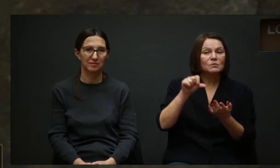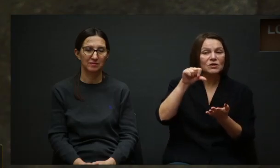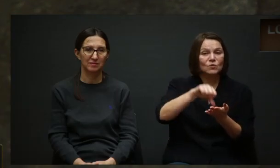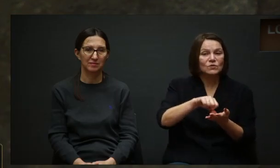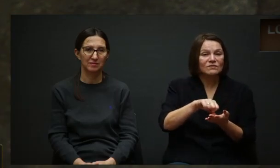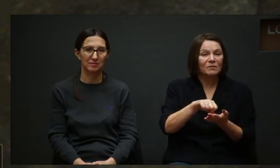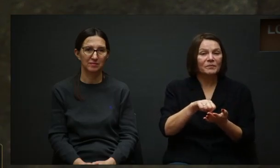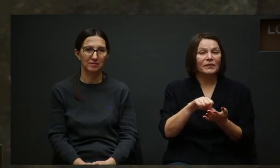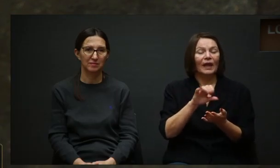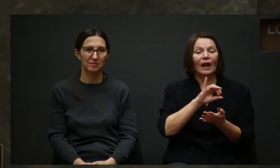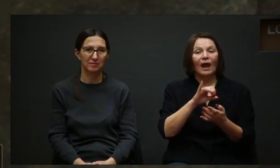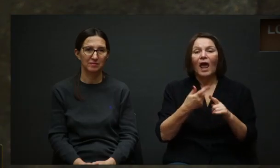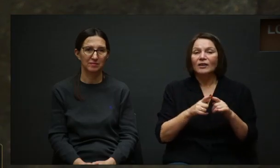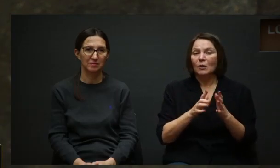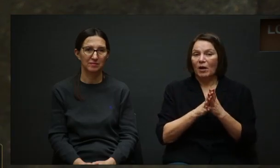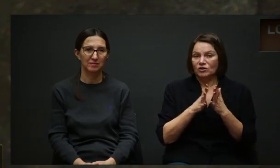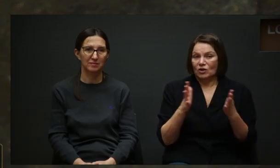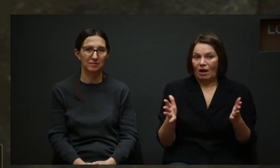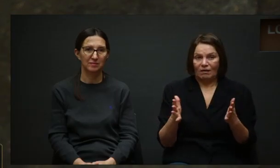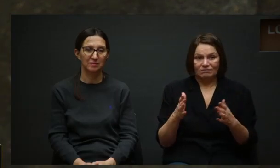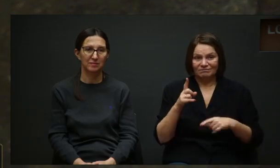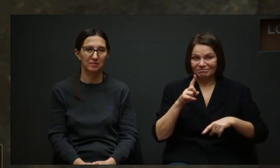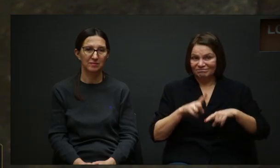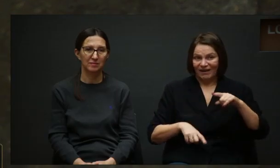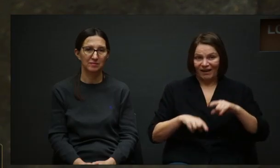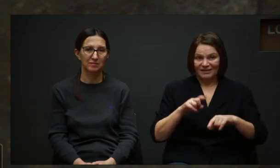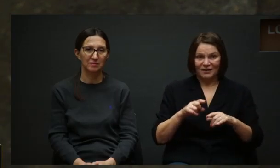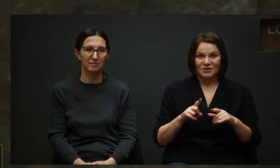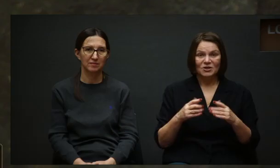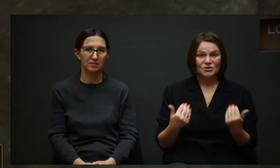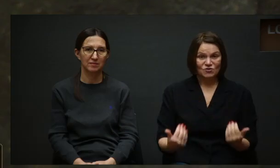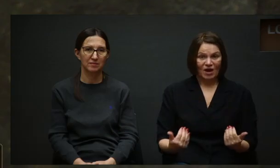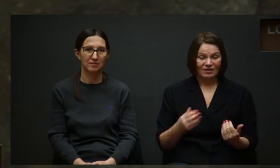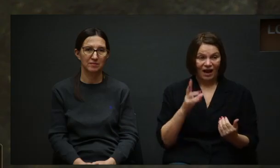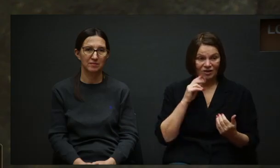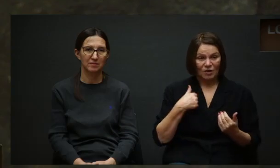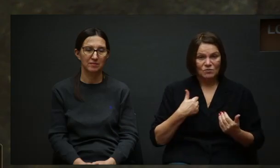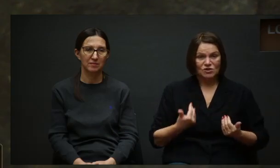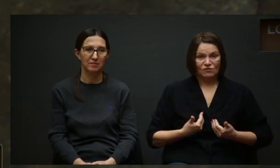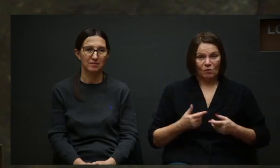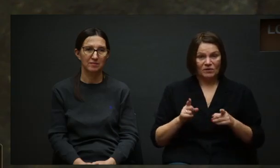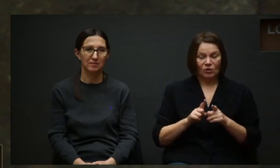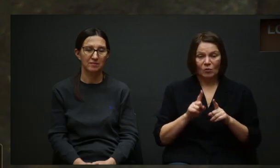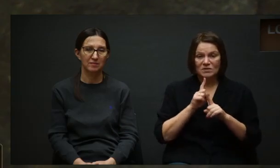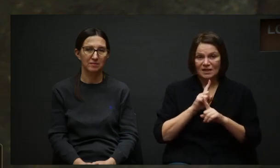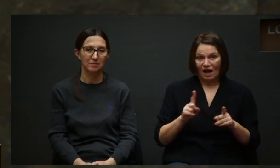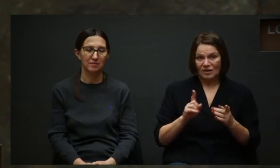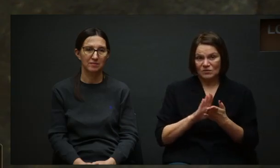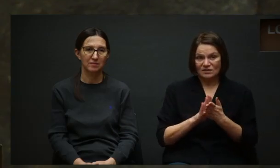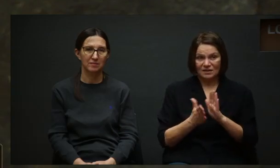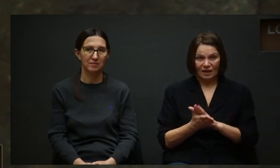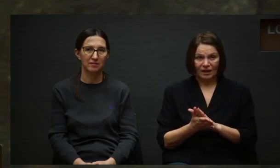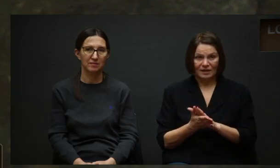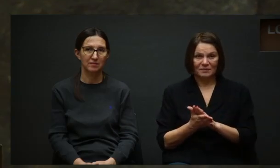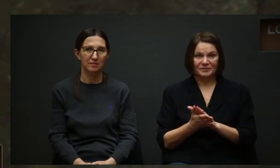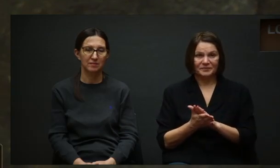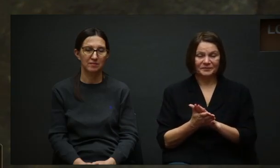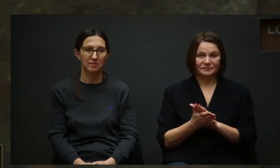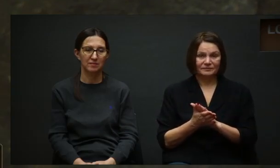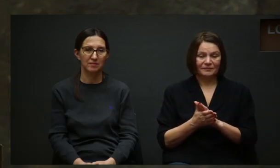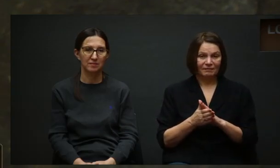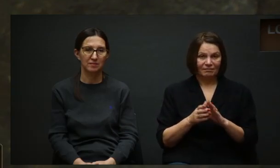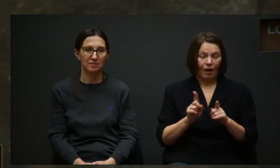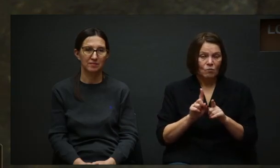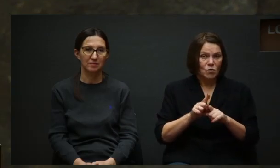это большая редкость. Поэтому сейчас, когда мы живем в таком странном состоянии